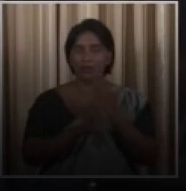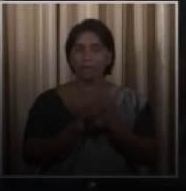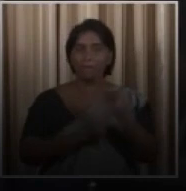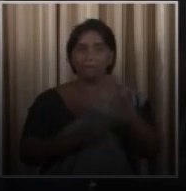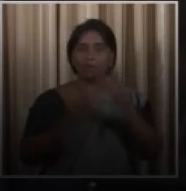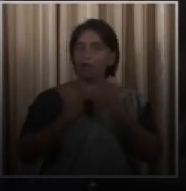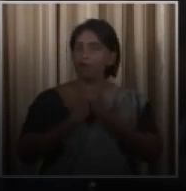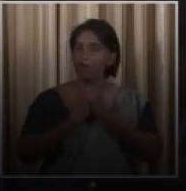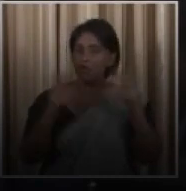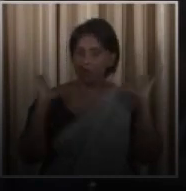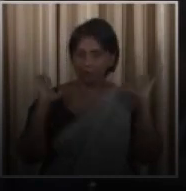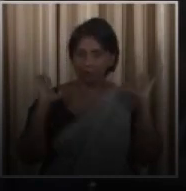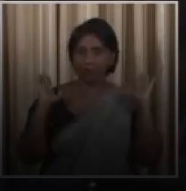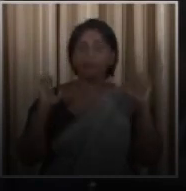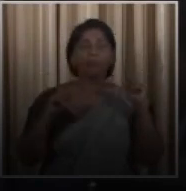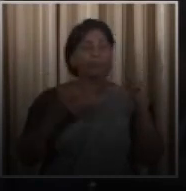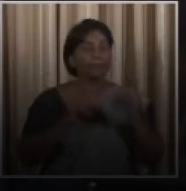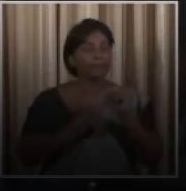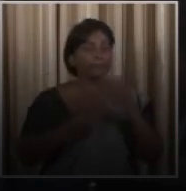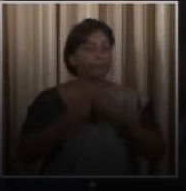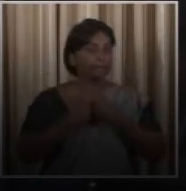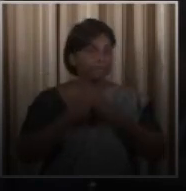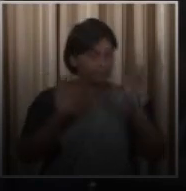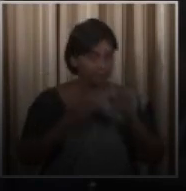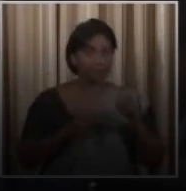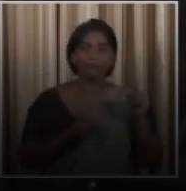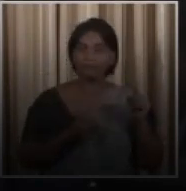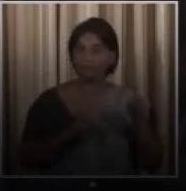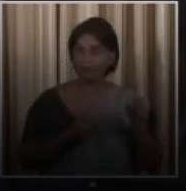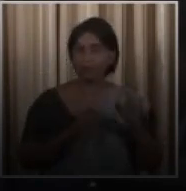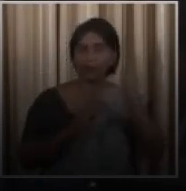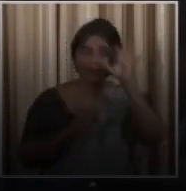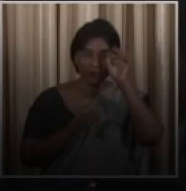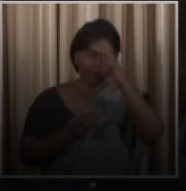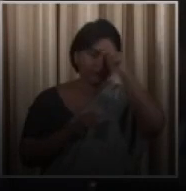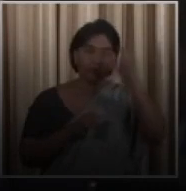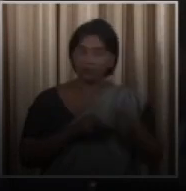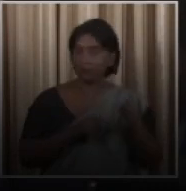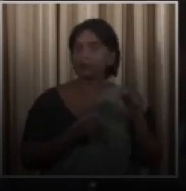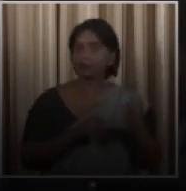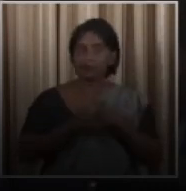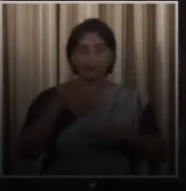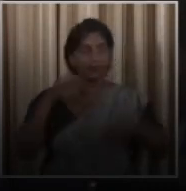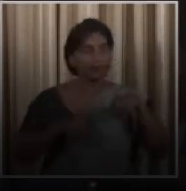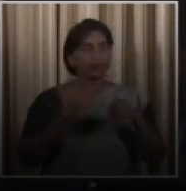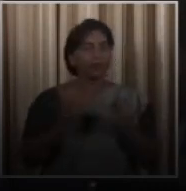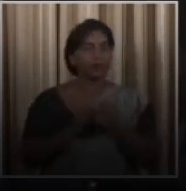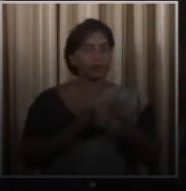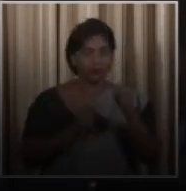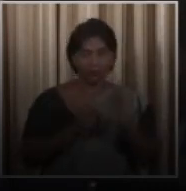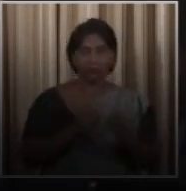පාර්ලිමේන්තුව විසිරෙව්වා. ඒ පාර්ලිමේන්තුව විසිරනකොට බණ්ඩාරනායක මැතිතුමාට මැතිවරණ කටයුතු කරගන්න